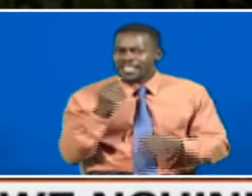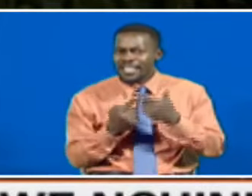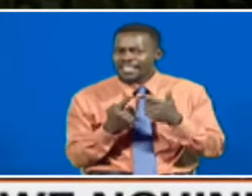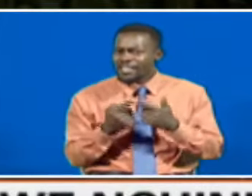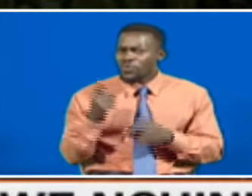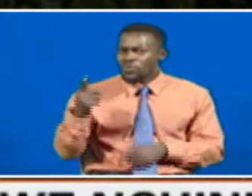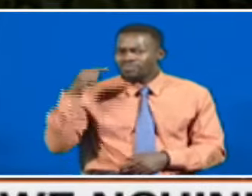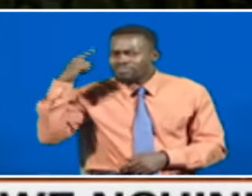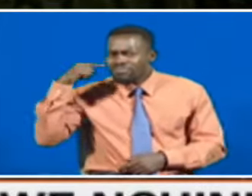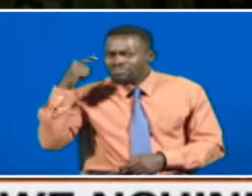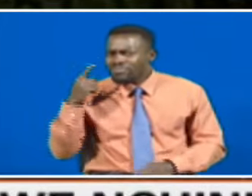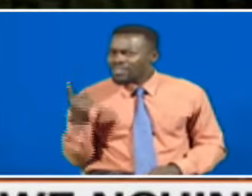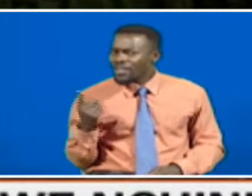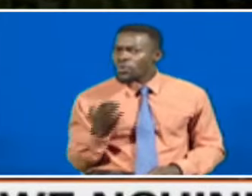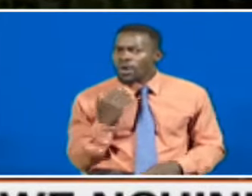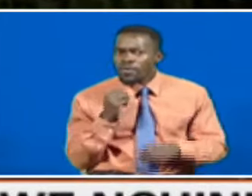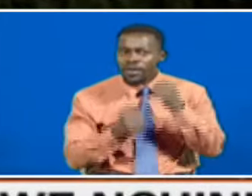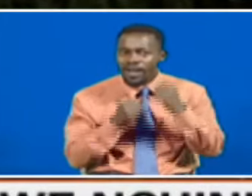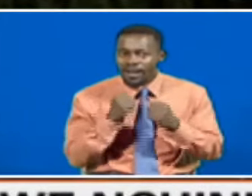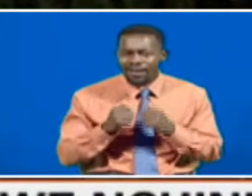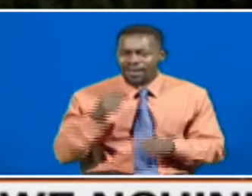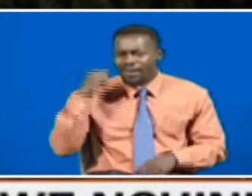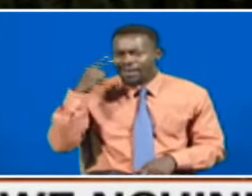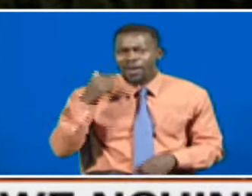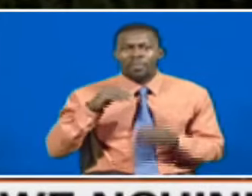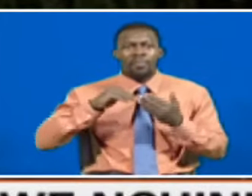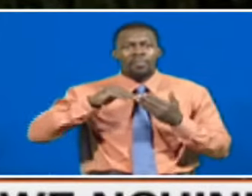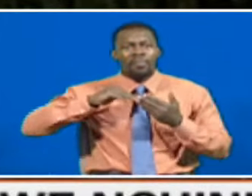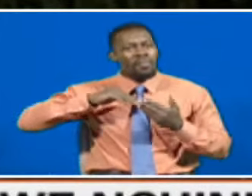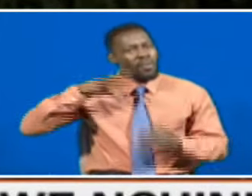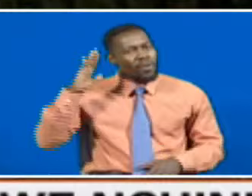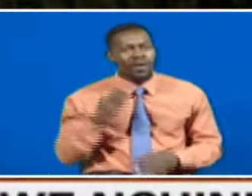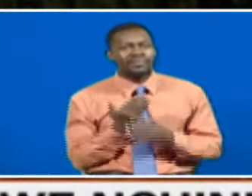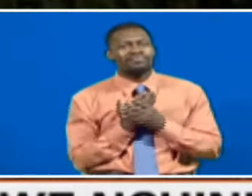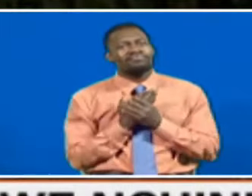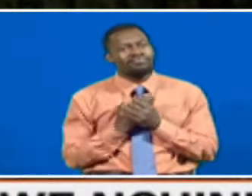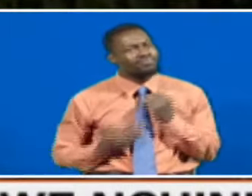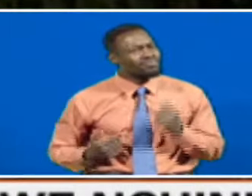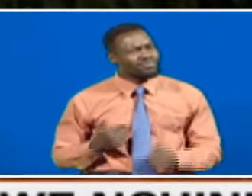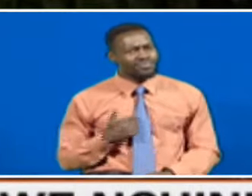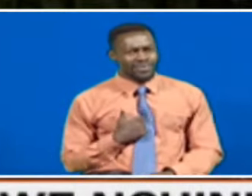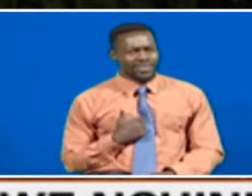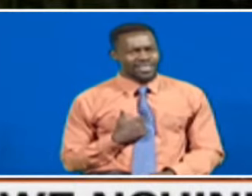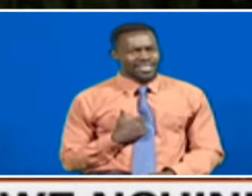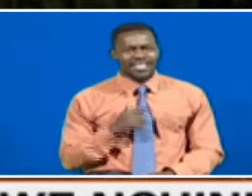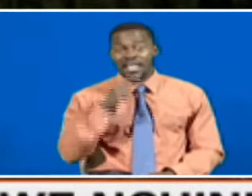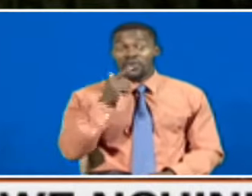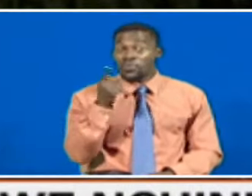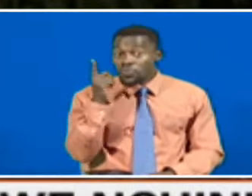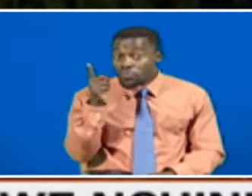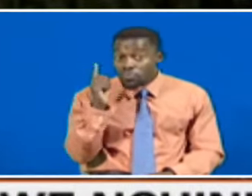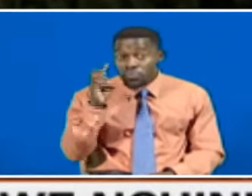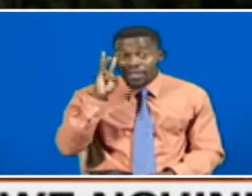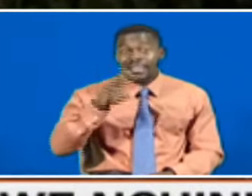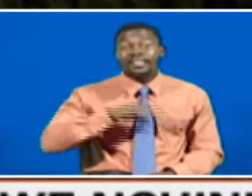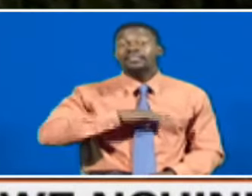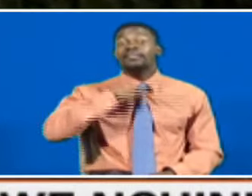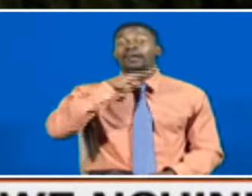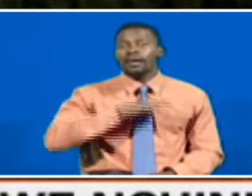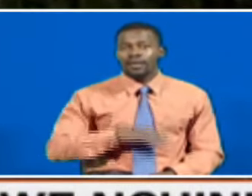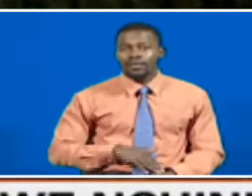ni mwenda wazimu. Na wengi walini discourage, wakafikiria mimi, wakaniambia naweza kufa. Lakini